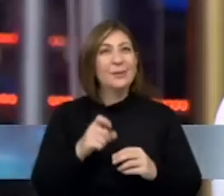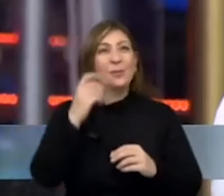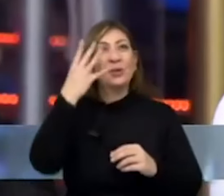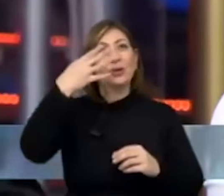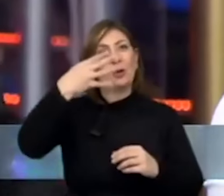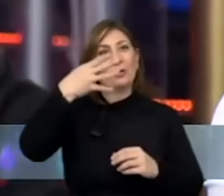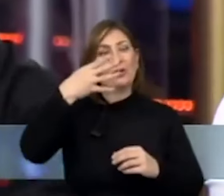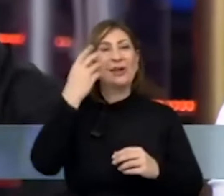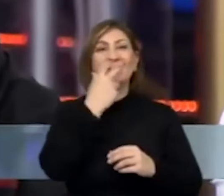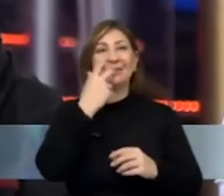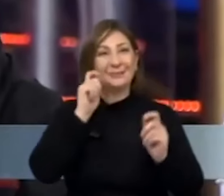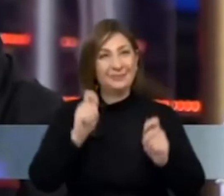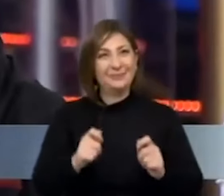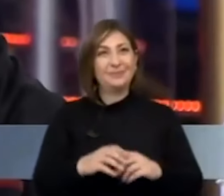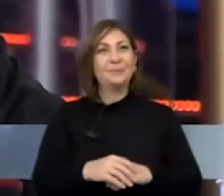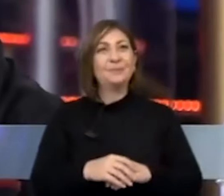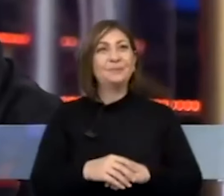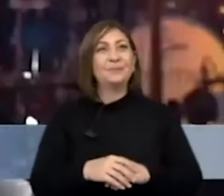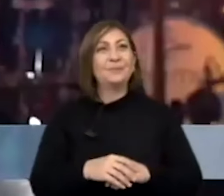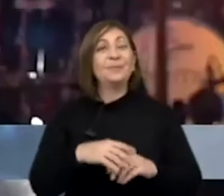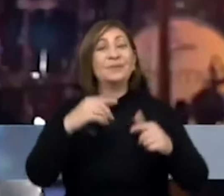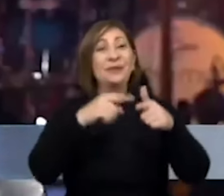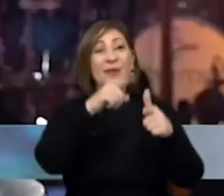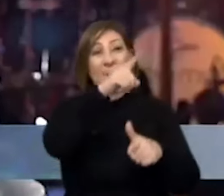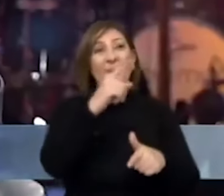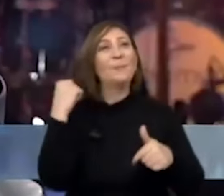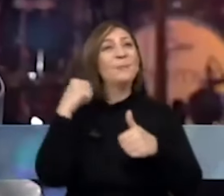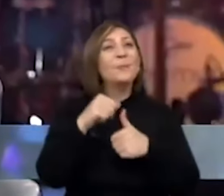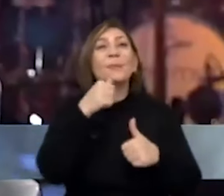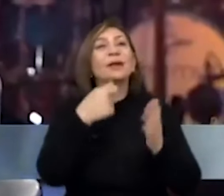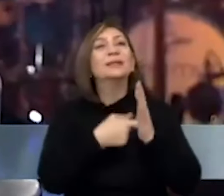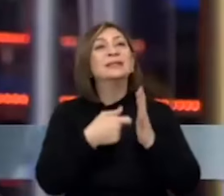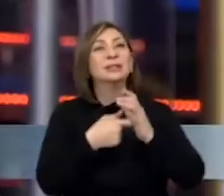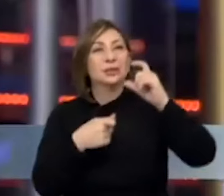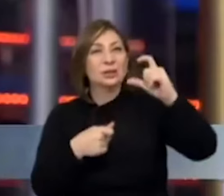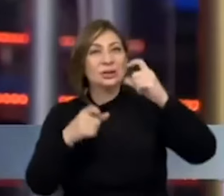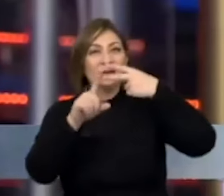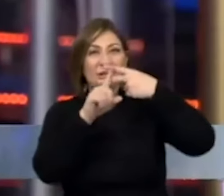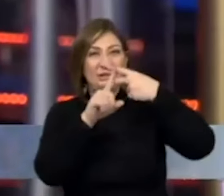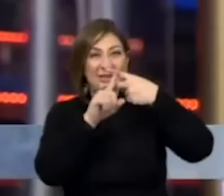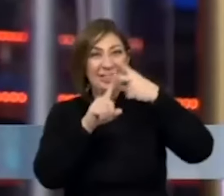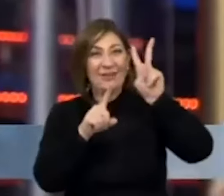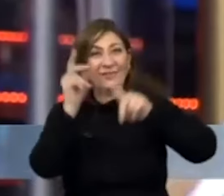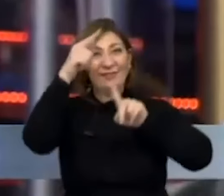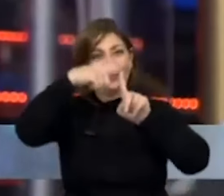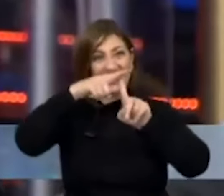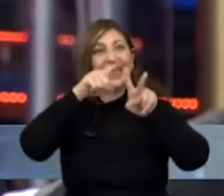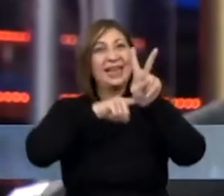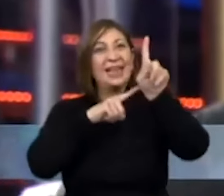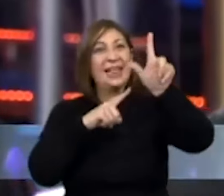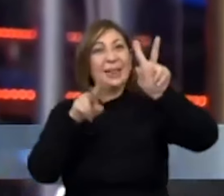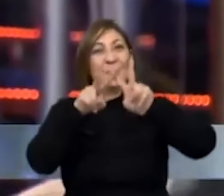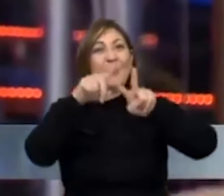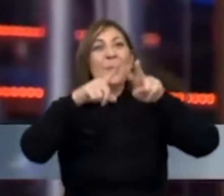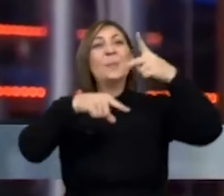dörtlük okuyalım Cavit. Olur. Peki belki Ferman babanız için bir daha söyleyeyim babanızın ismini. Cavit. Cavit Bey, tamam. Cavit Yılmaz. Tamam, Cavit